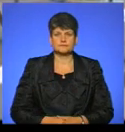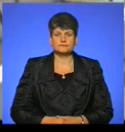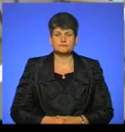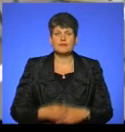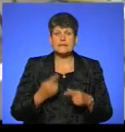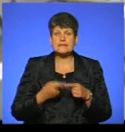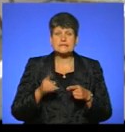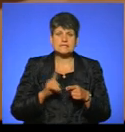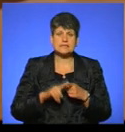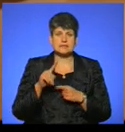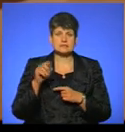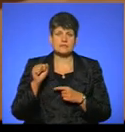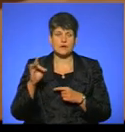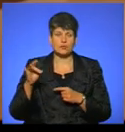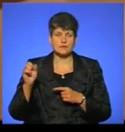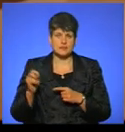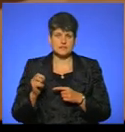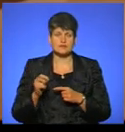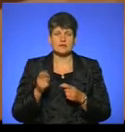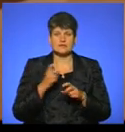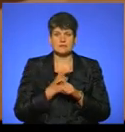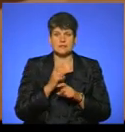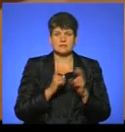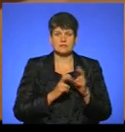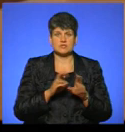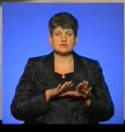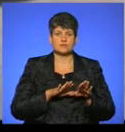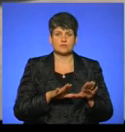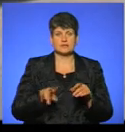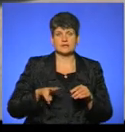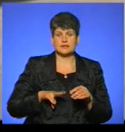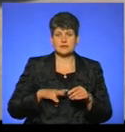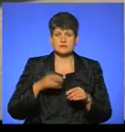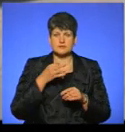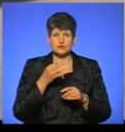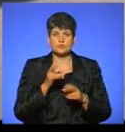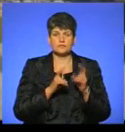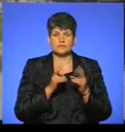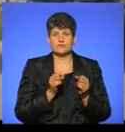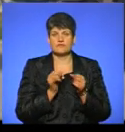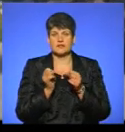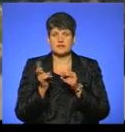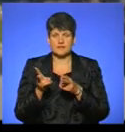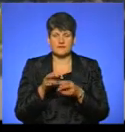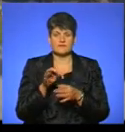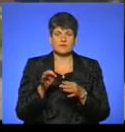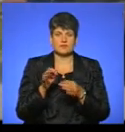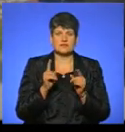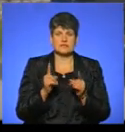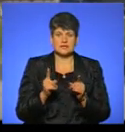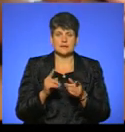Зарубинецький спиртозавод. Заступник директора Ігор Голяс пояснив, що підприємство вивозить відходи лише відповідно до укладених